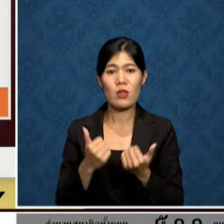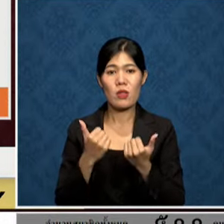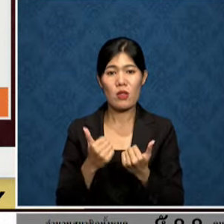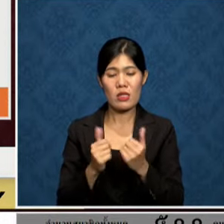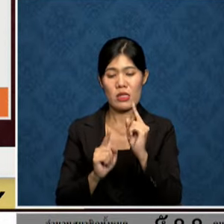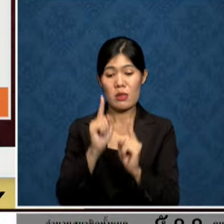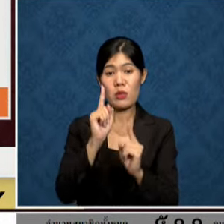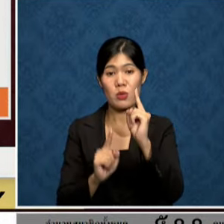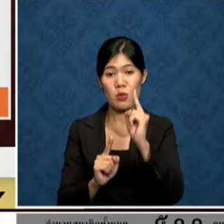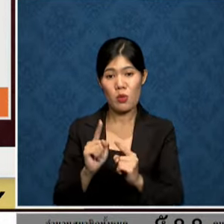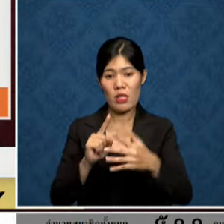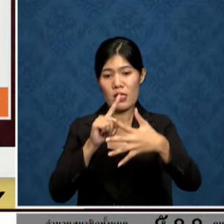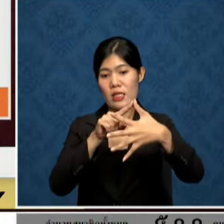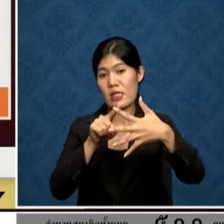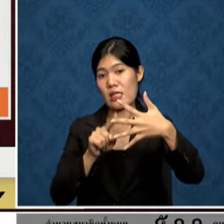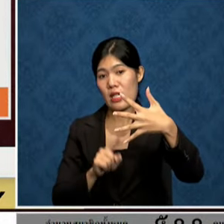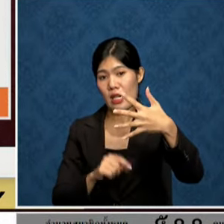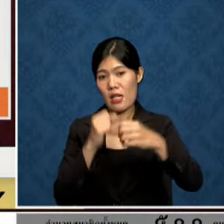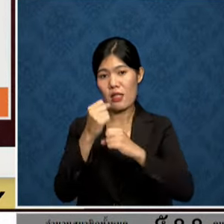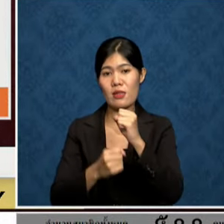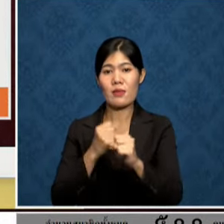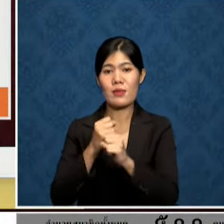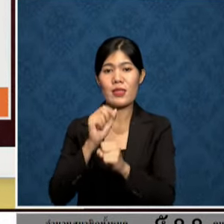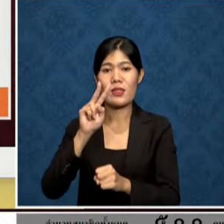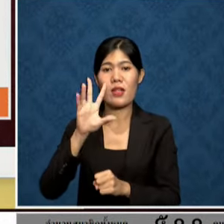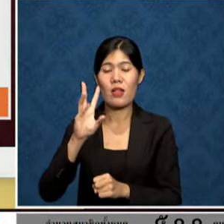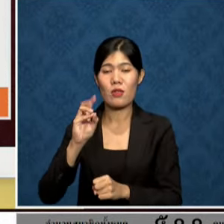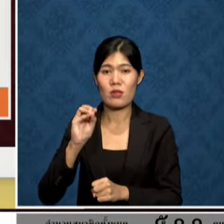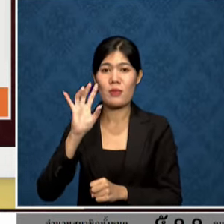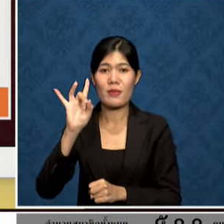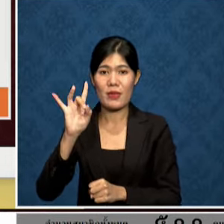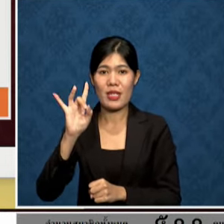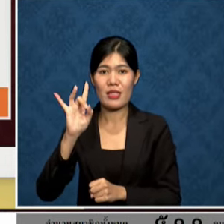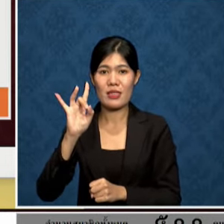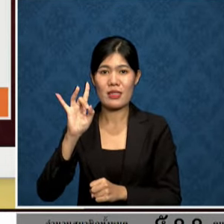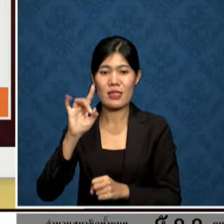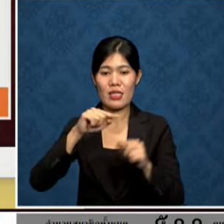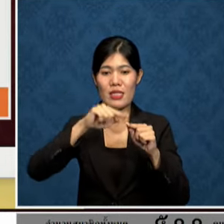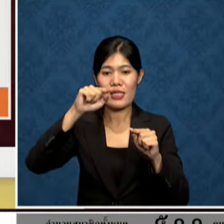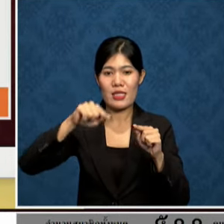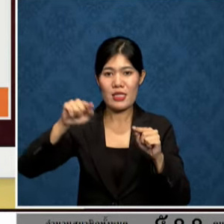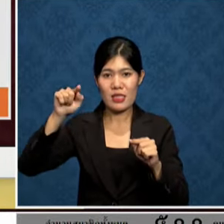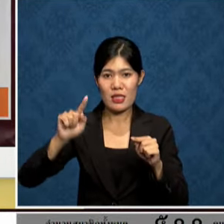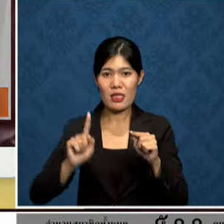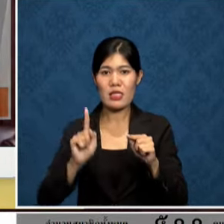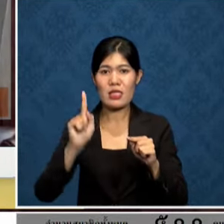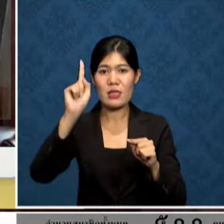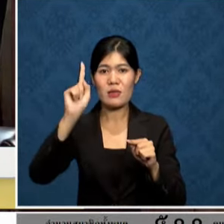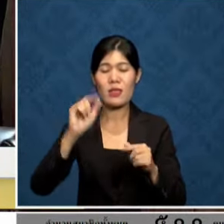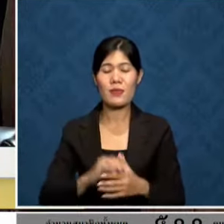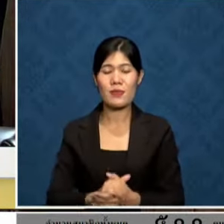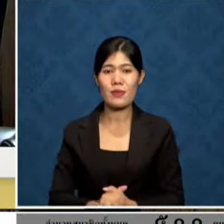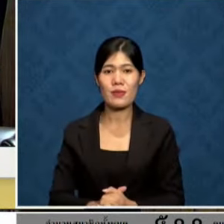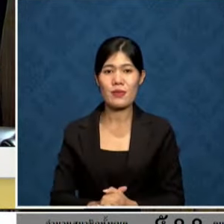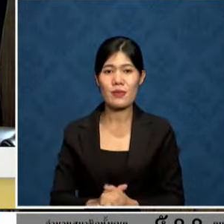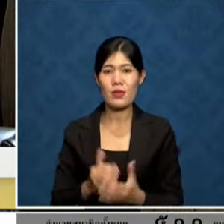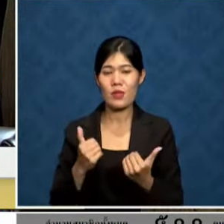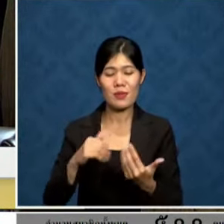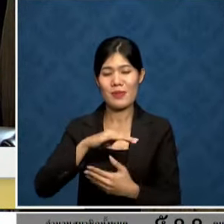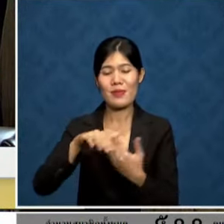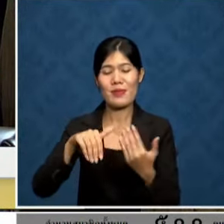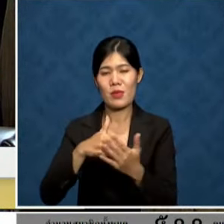วัดที่งบประมาณปี 2568เนี่ยได้ทำลายสถิติไปอย่างสวยงามเนี่ยนะคะแน่นอนว่าทุกอย่างมันสวย